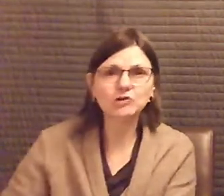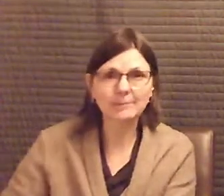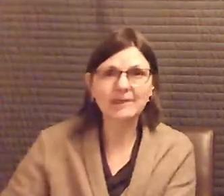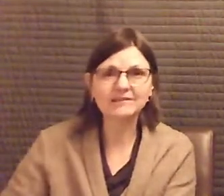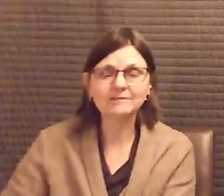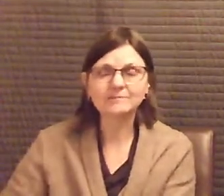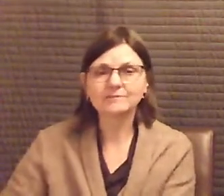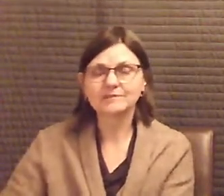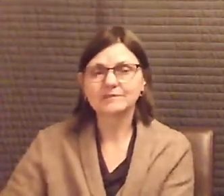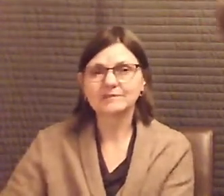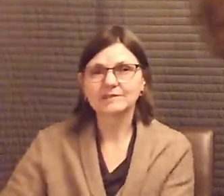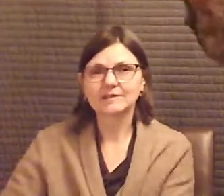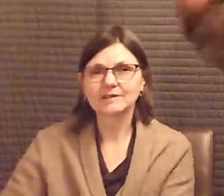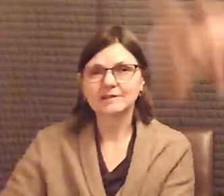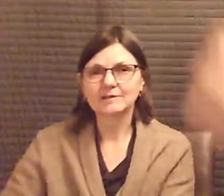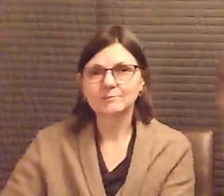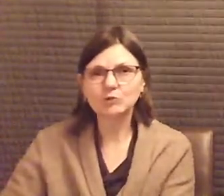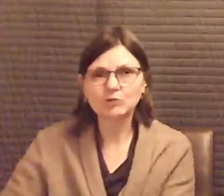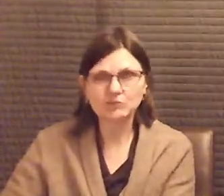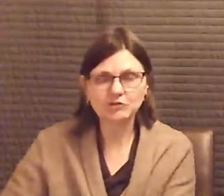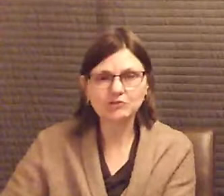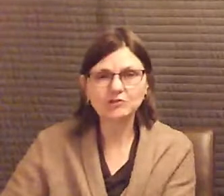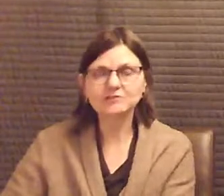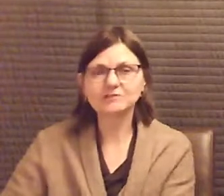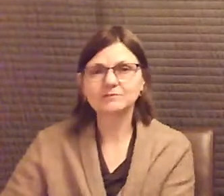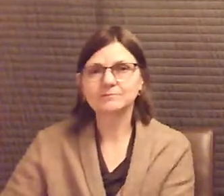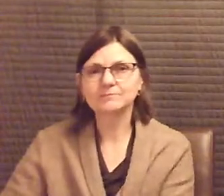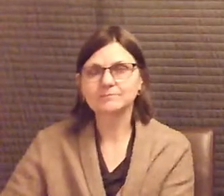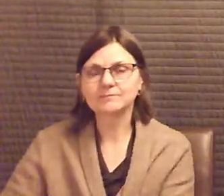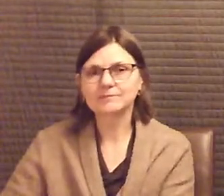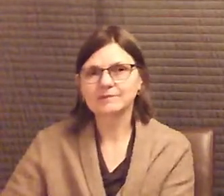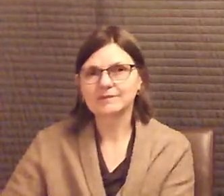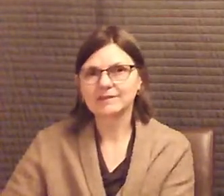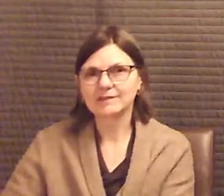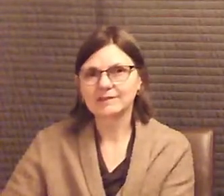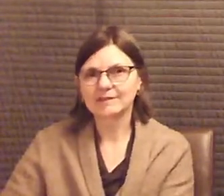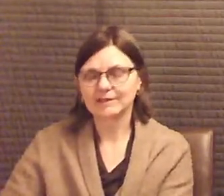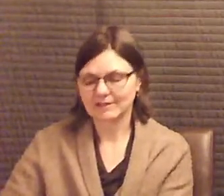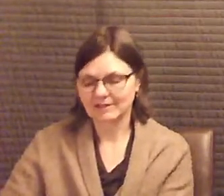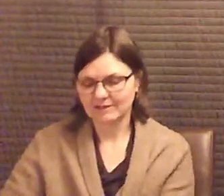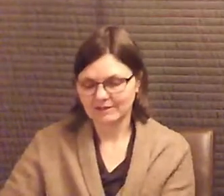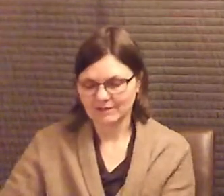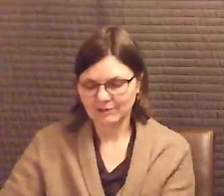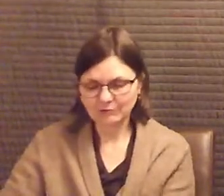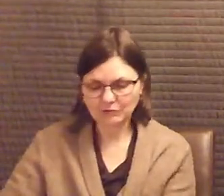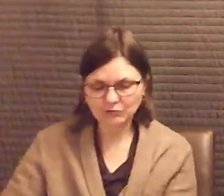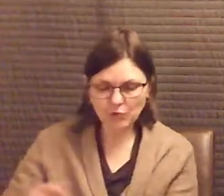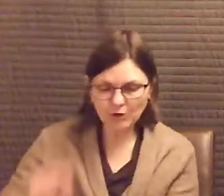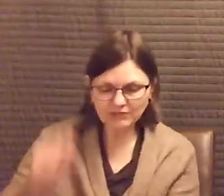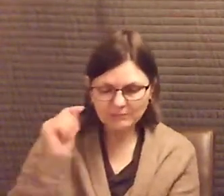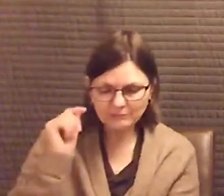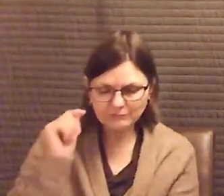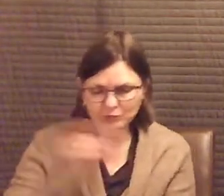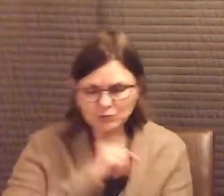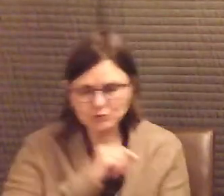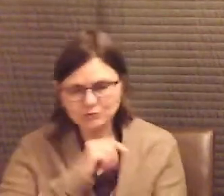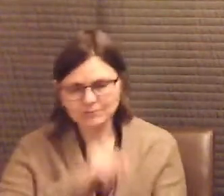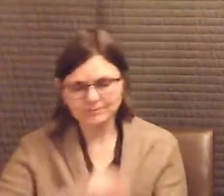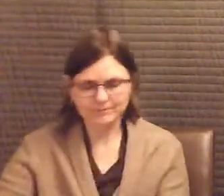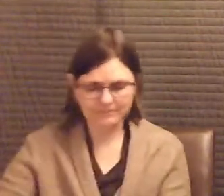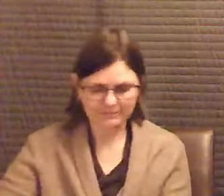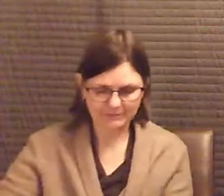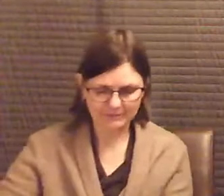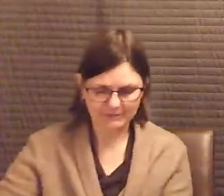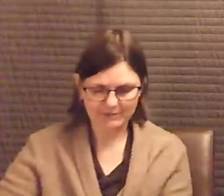broedergemeente broers en zusters assist is les baby en theophile dat er nooit een iemand van u